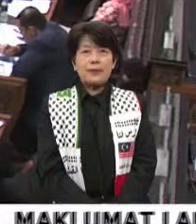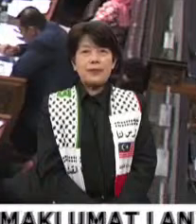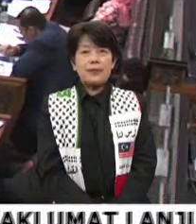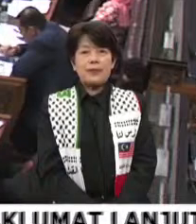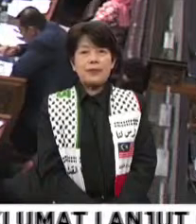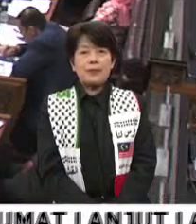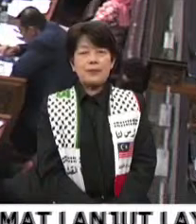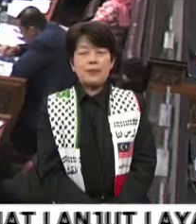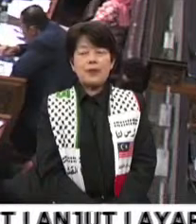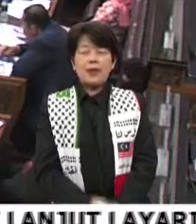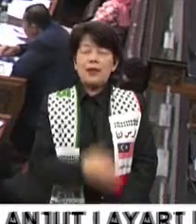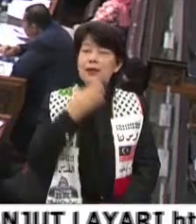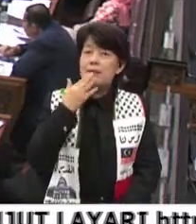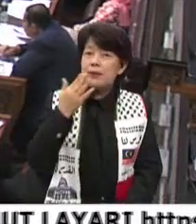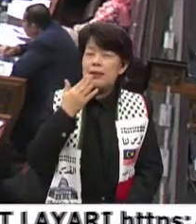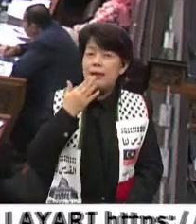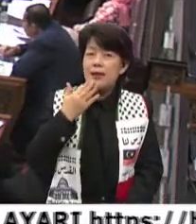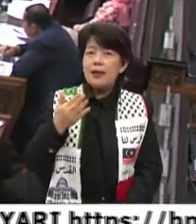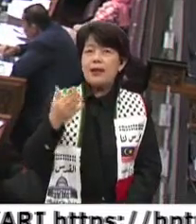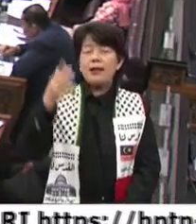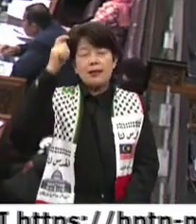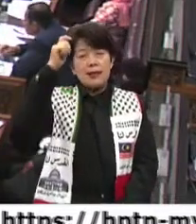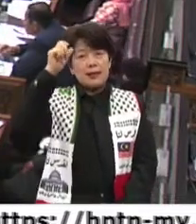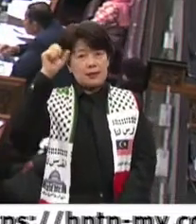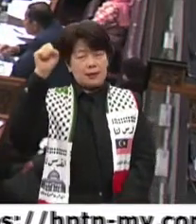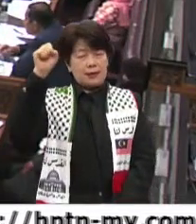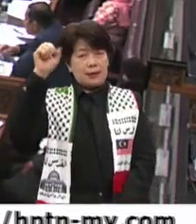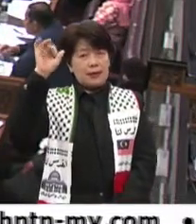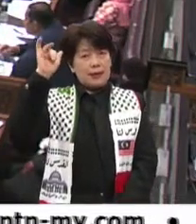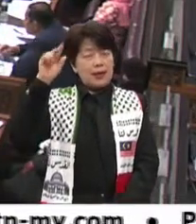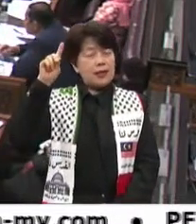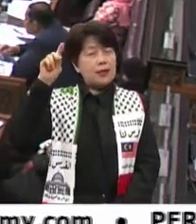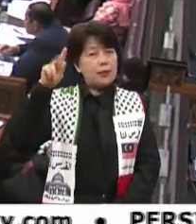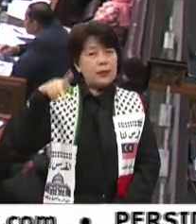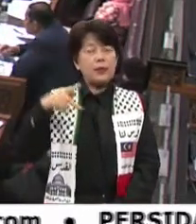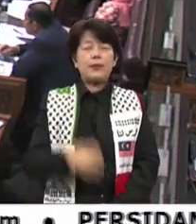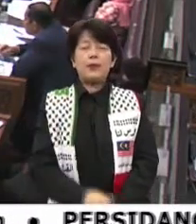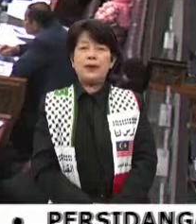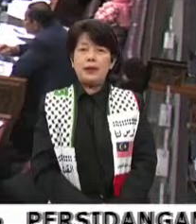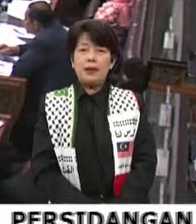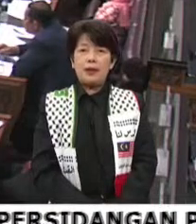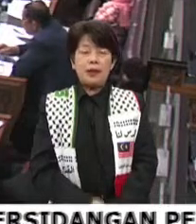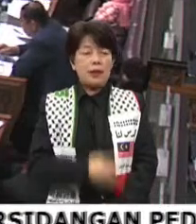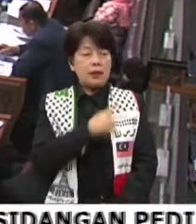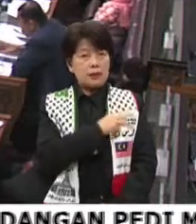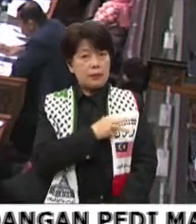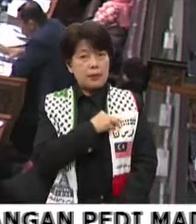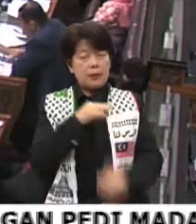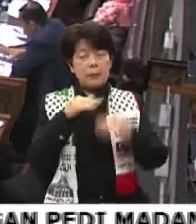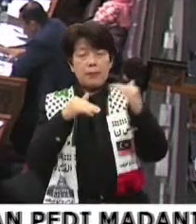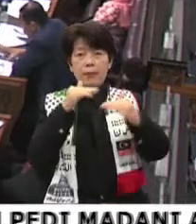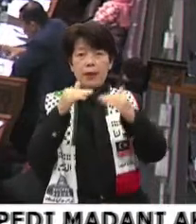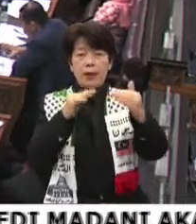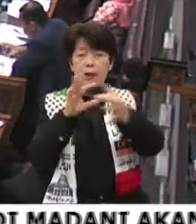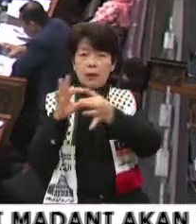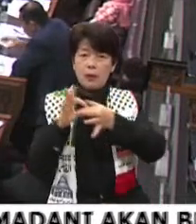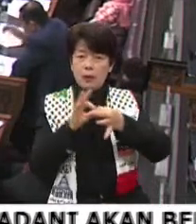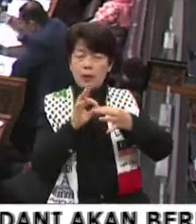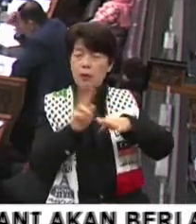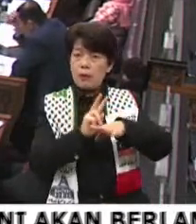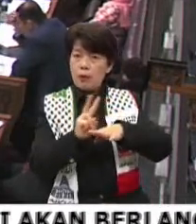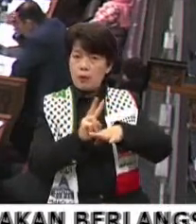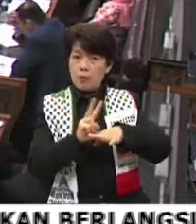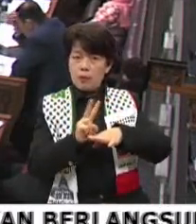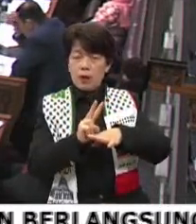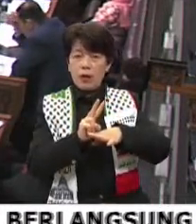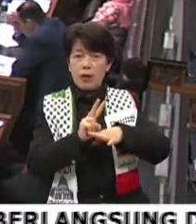enam Terima kasih Tan Sri yang di-pertua Kementerian Pembangunan usahaan dan koperasi kuskop